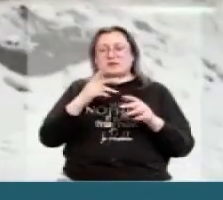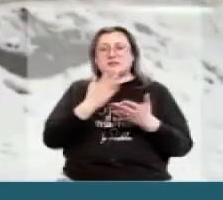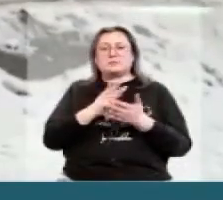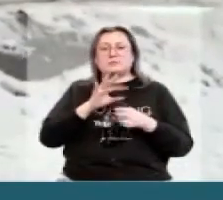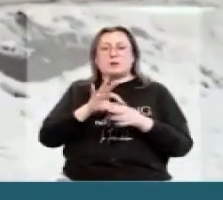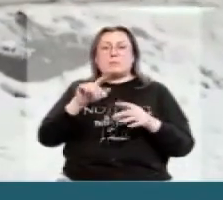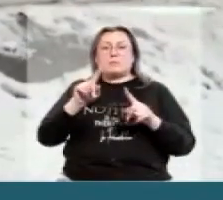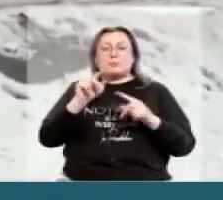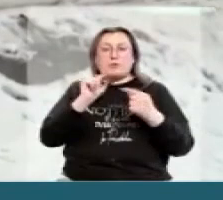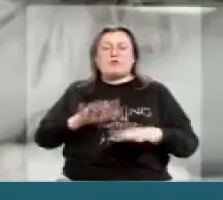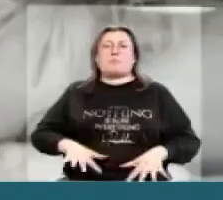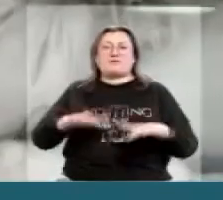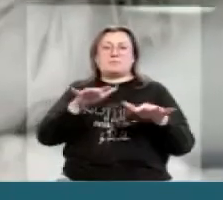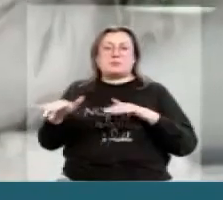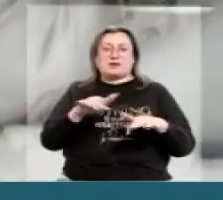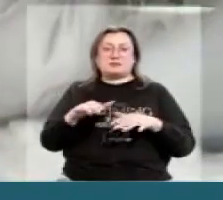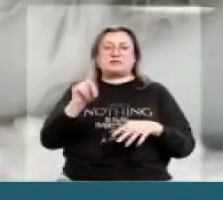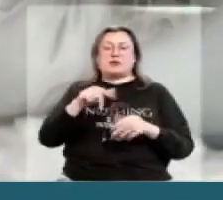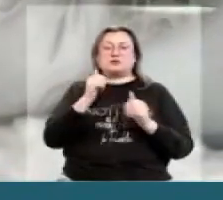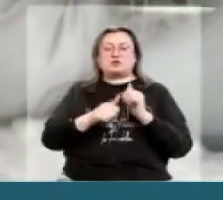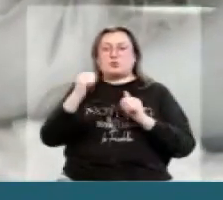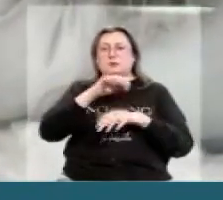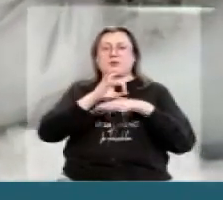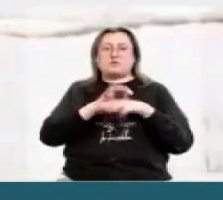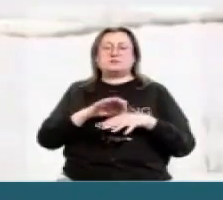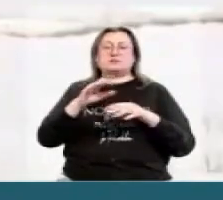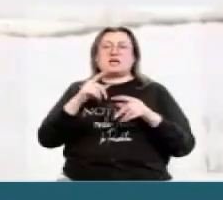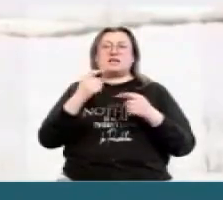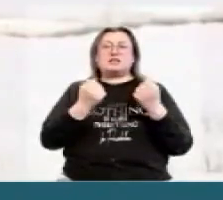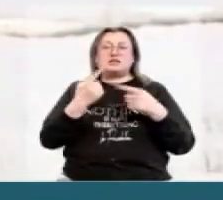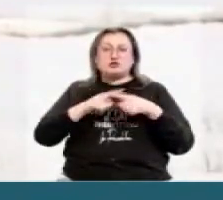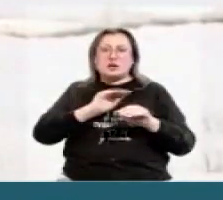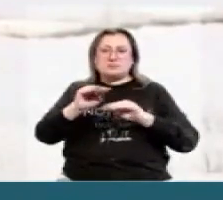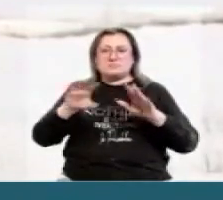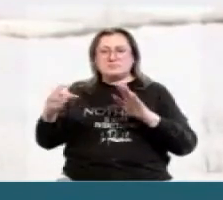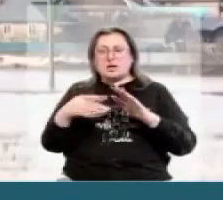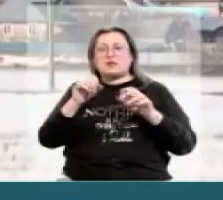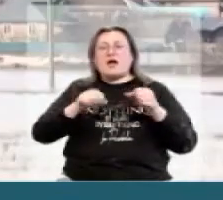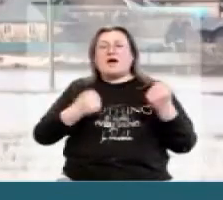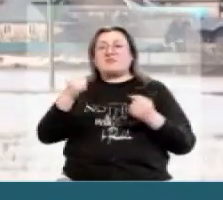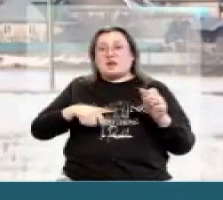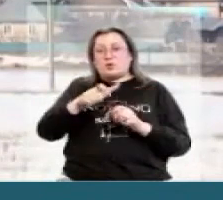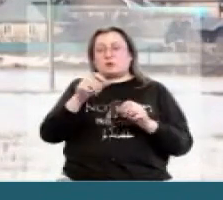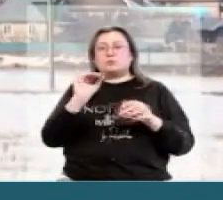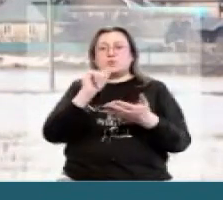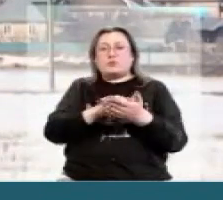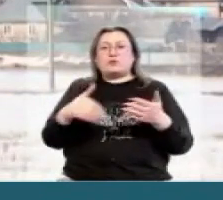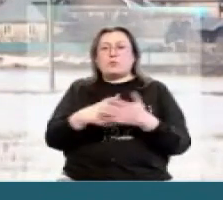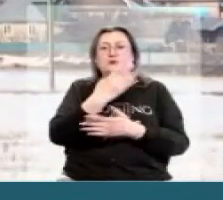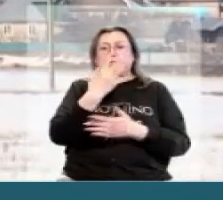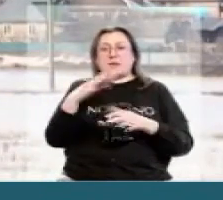карта противопаводковых мероприятий. Также ежегодно проводятся инженерные работы. Так, на автодорогах установлено 45